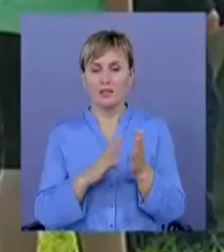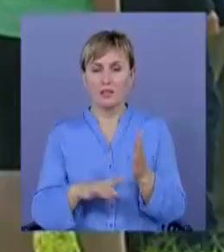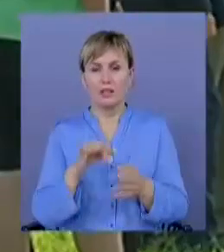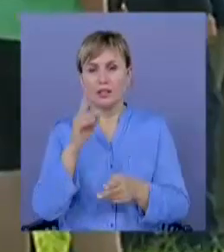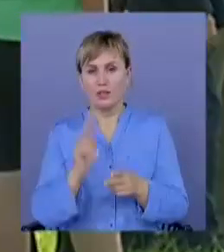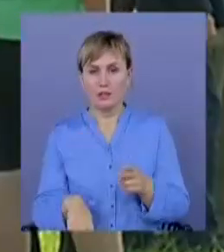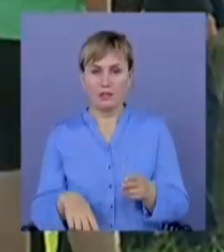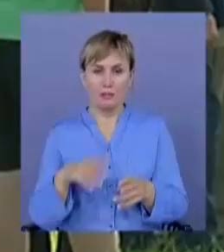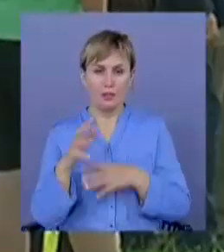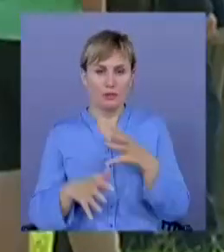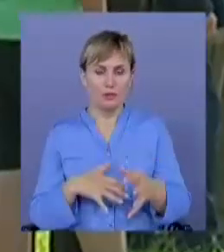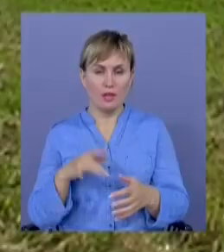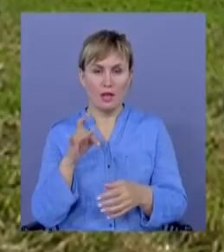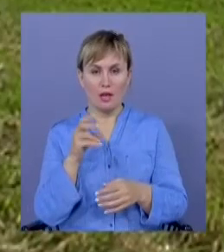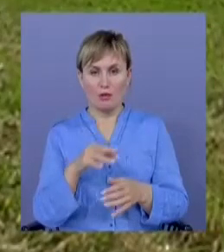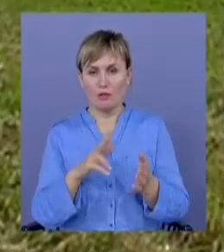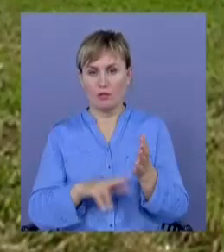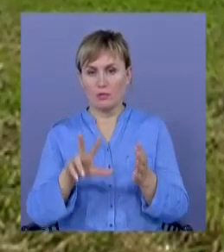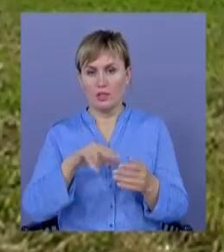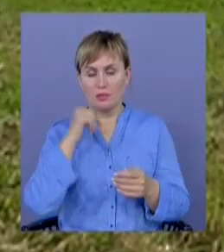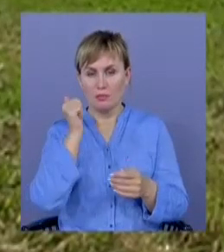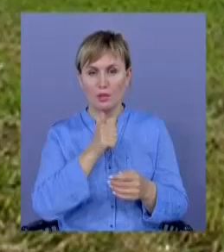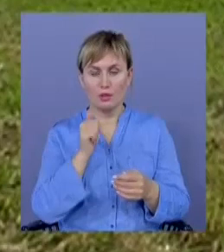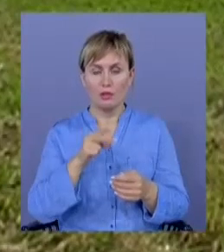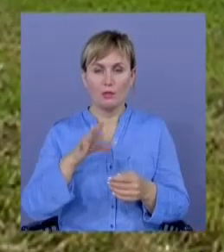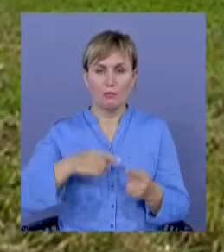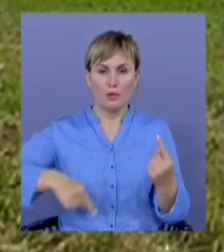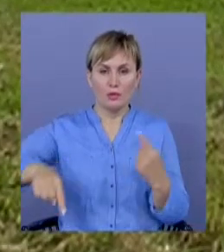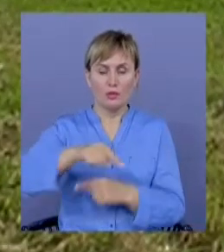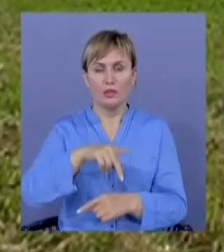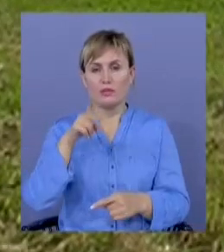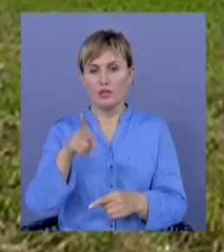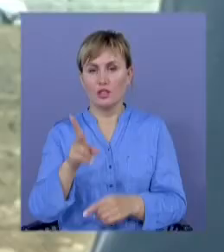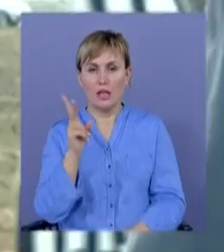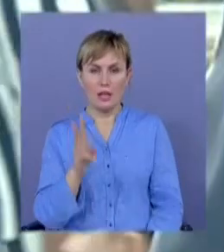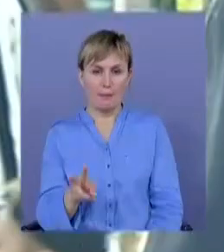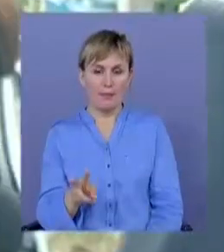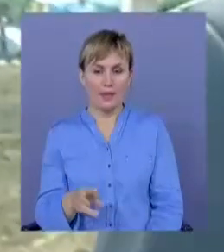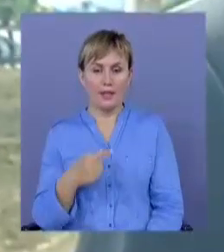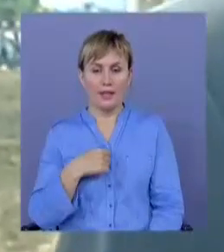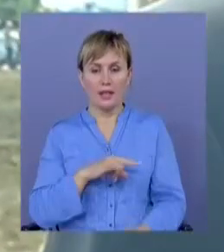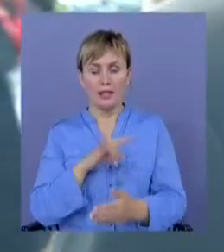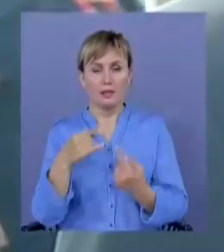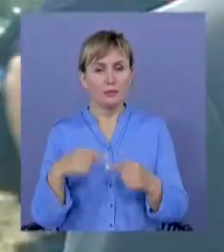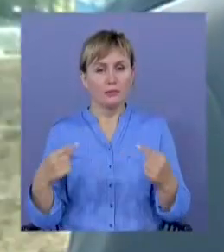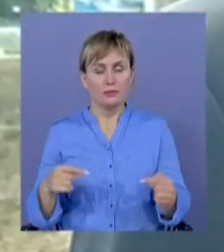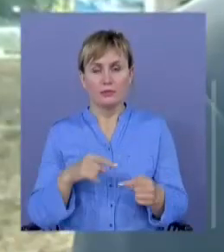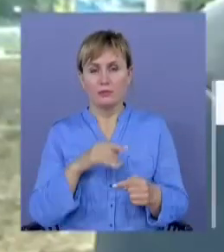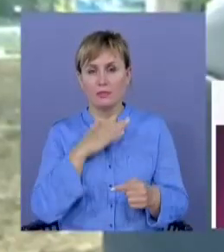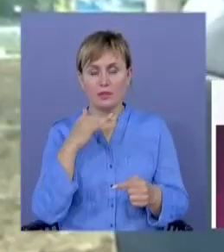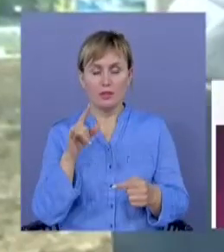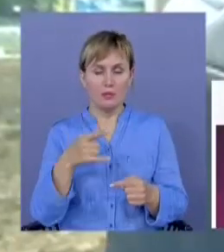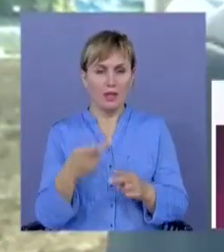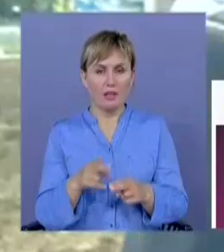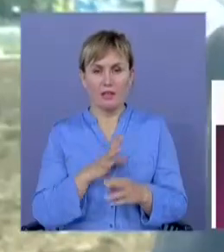плечами серия международных рекордов в 83-м году по замкнутому маршруту в 2000 километров. Я летал на многих самолетах, на этом не летал, но